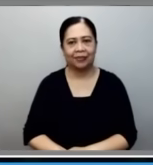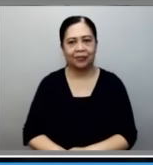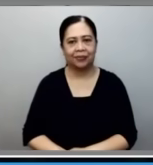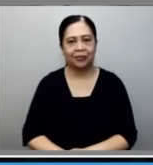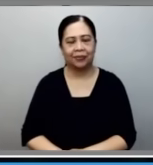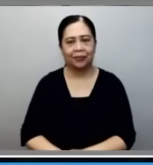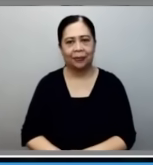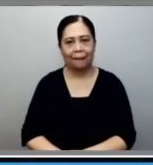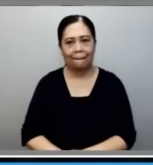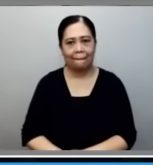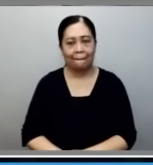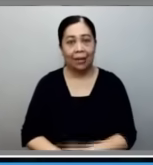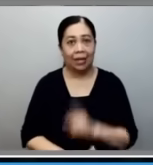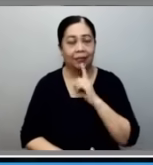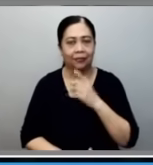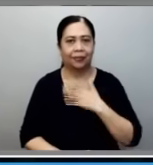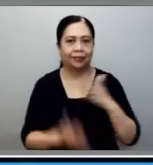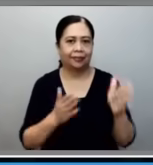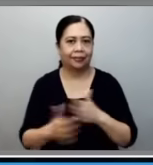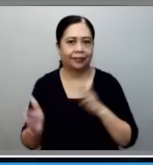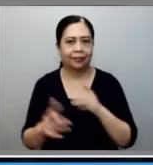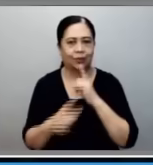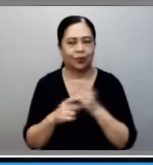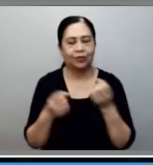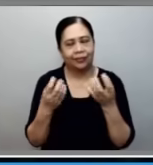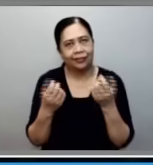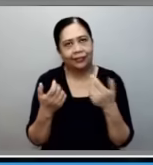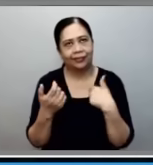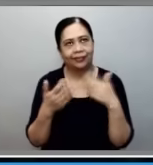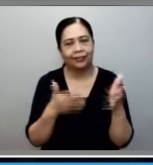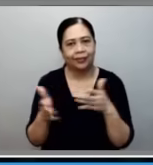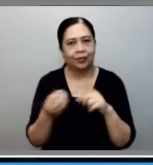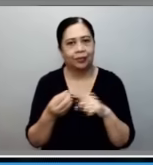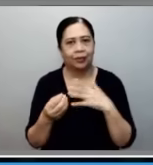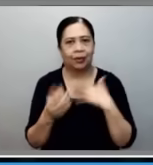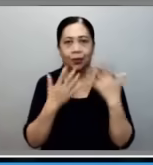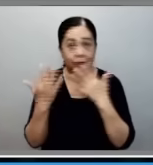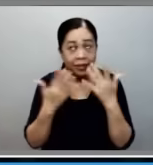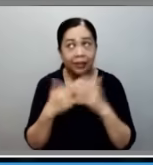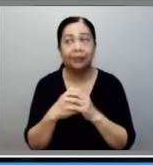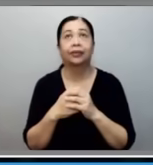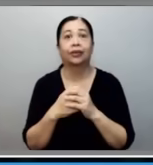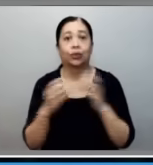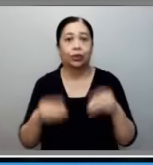7. Isa to sa mga plano ko kasi marami talaga akong plan about my birthday na makapagbigay sa